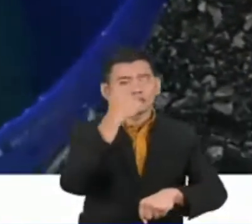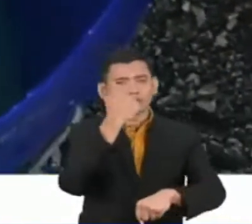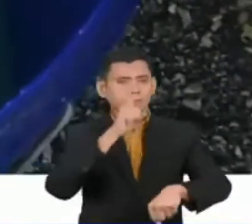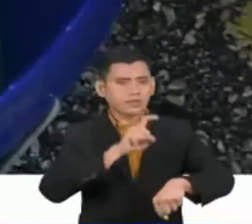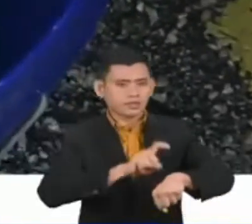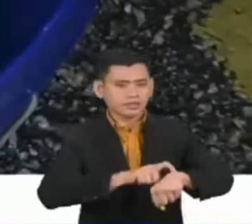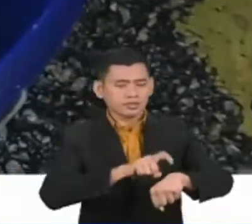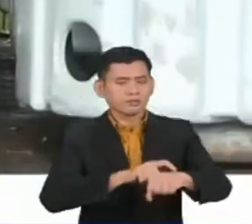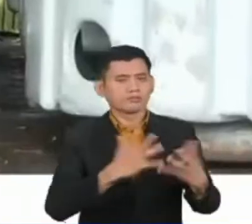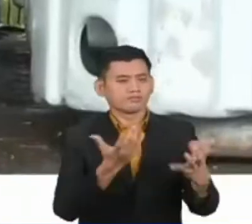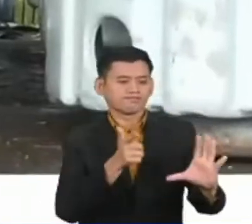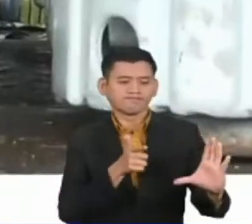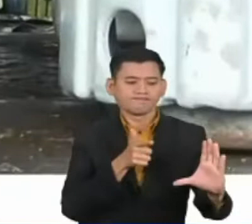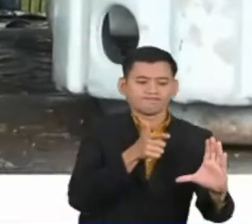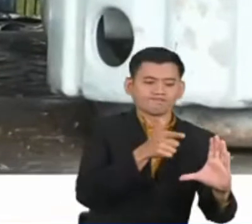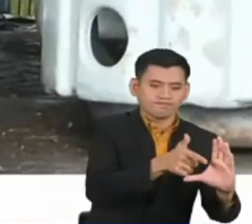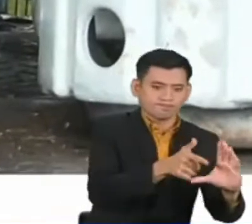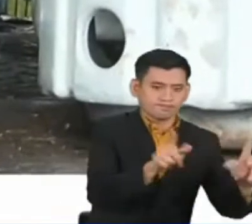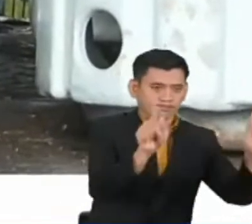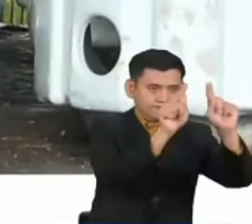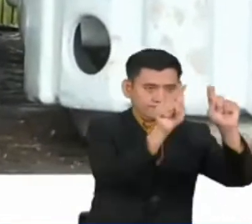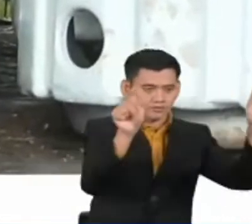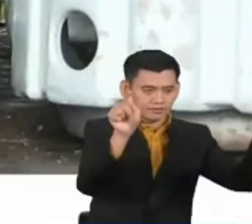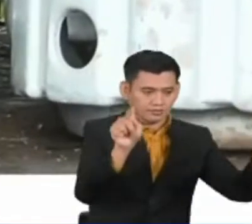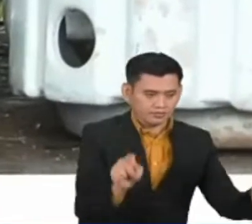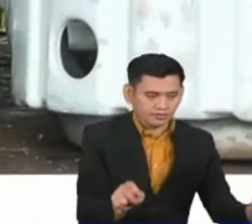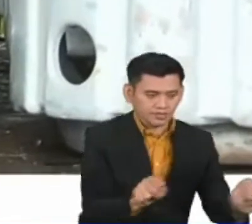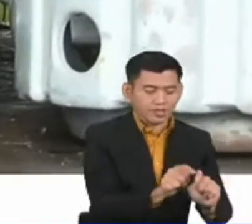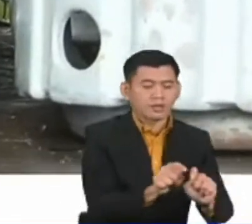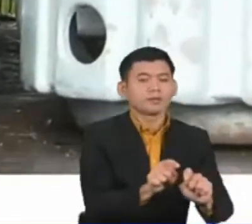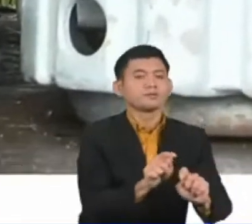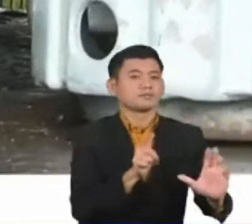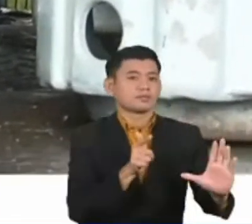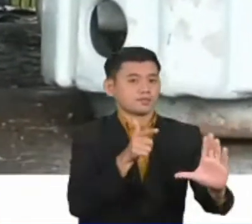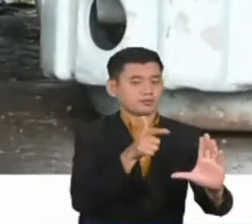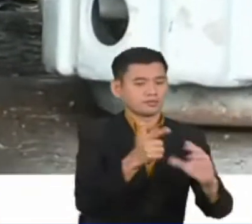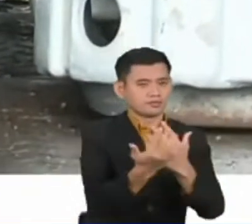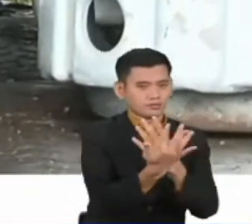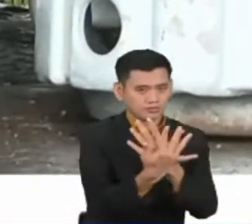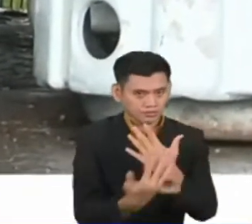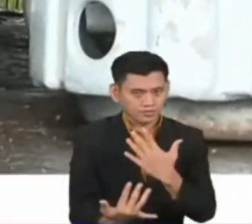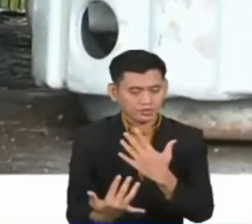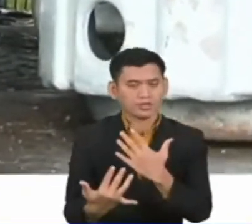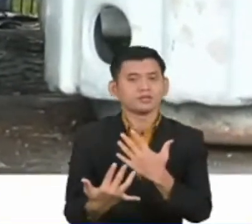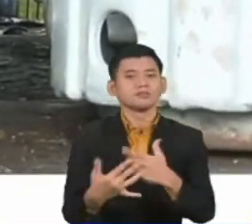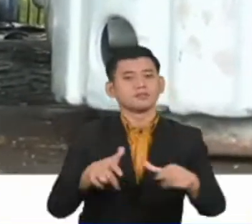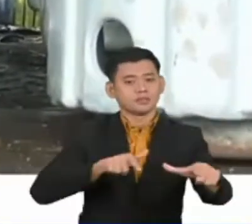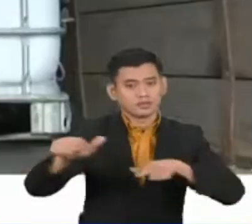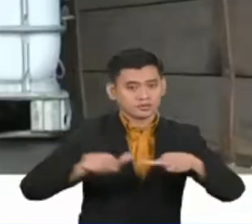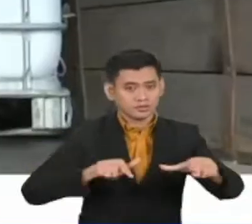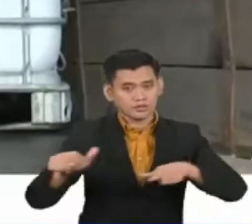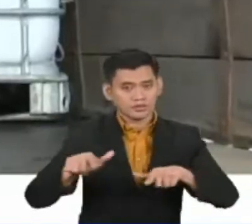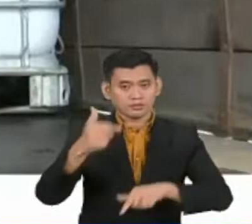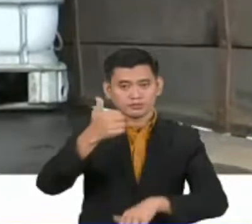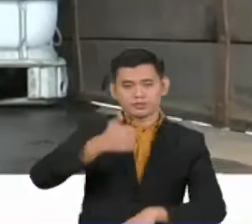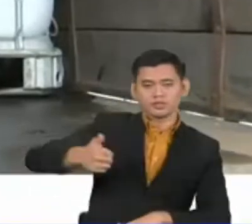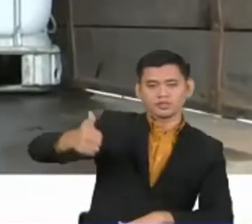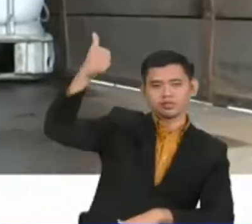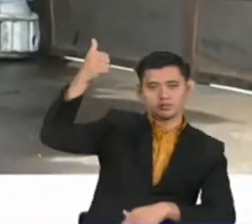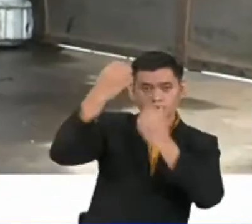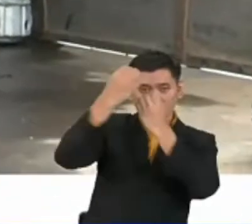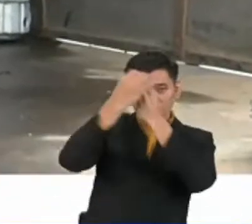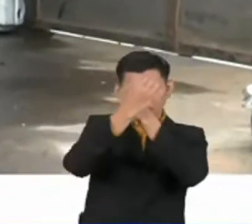mengisi diesel ke dalam tangki minyak lori. Pengarah KPDNHEP Pahang, Dato' Mak Ujin berkata tangkapan itu membawa